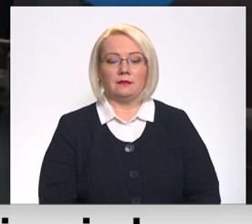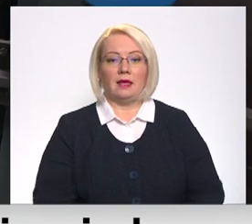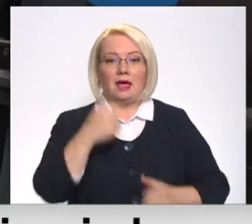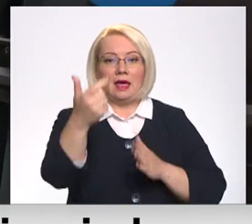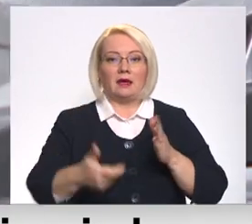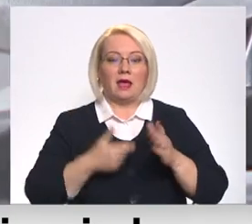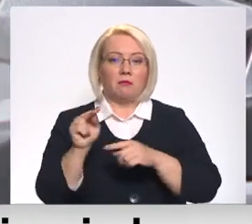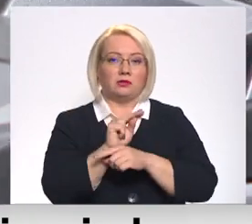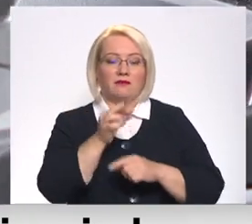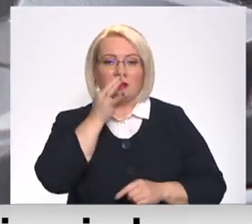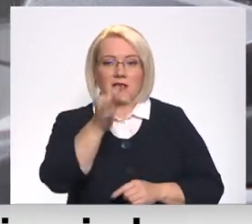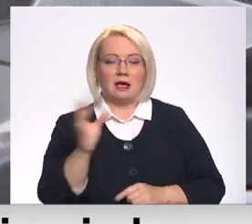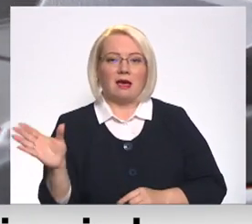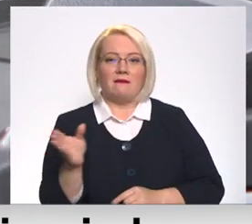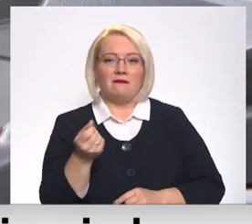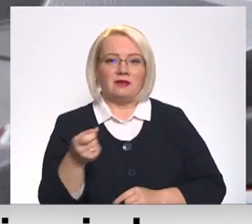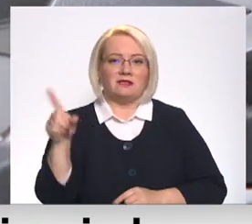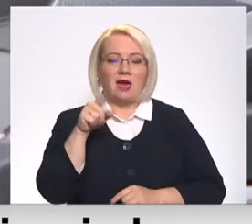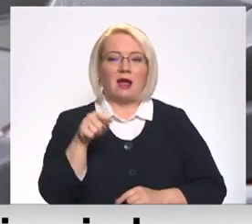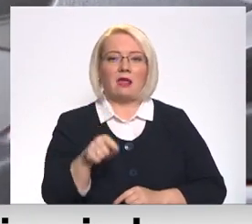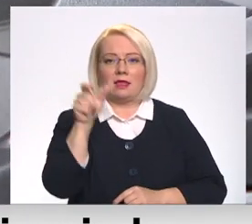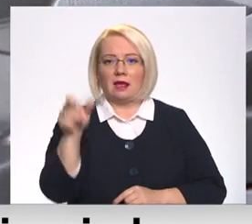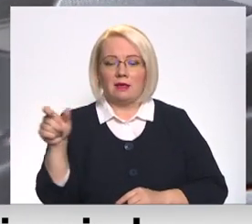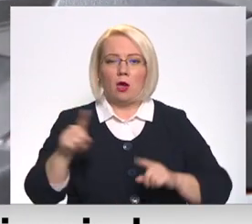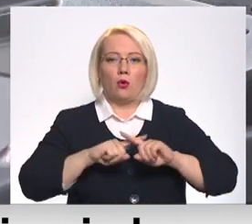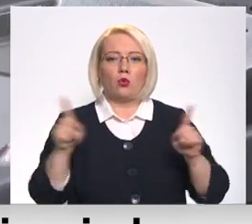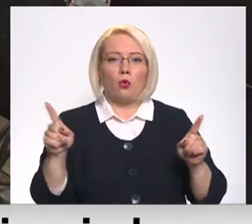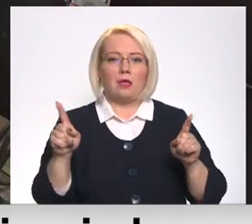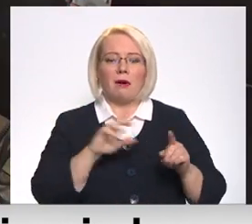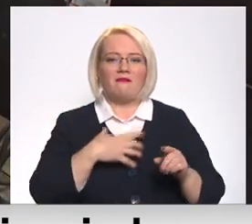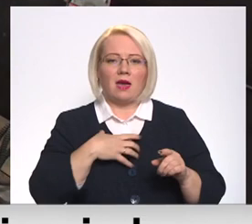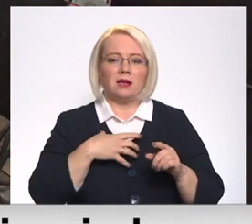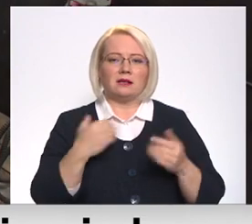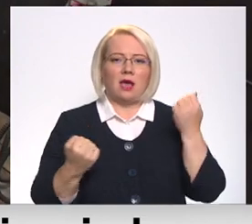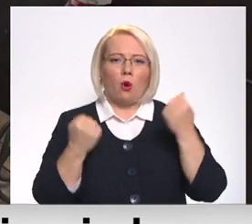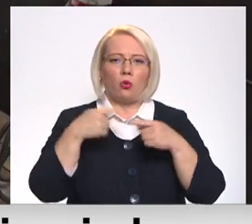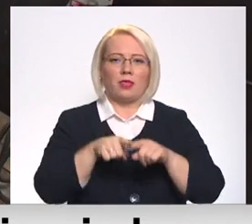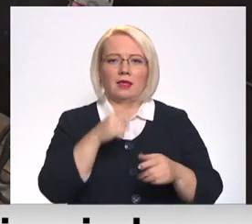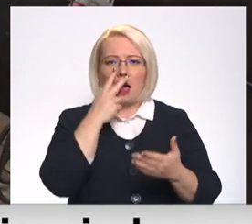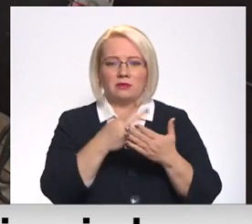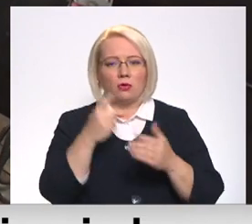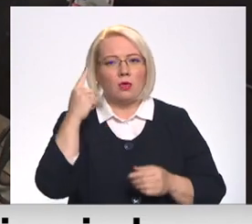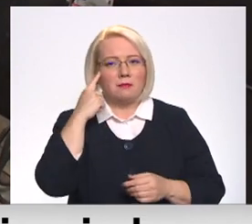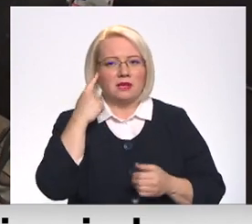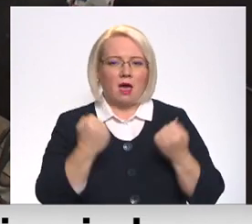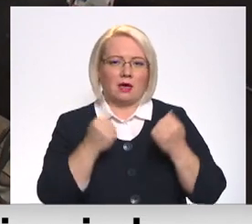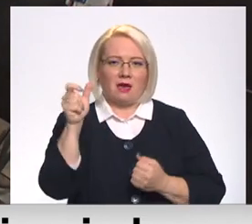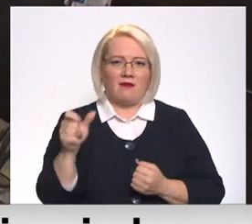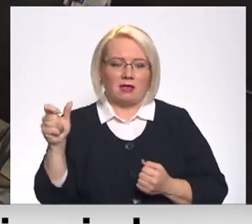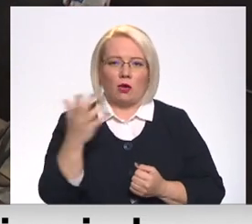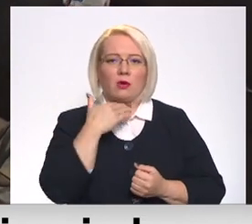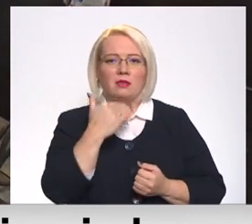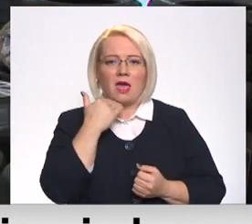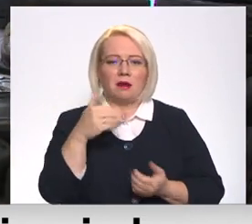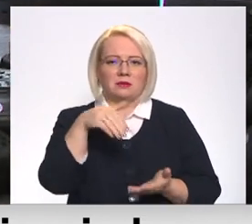Riepu servisā saka, ka šobrīd visvairāk ir tādu klientu, kuriem tūdaļ jāveic auto tehniskā apskate un apzinīgākie vadītāji, kur nevēlas